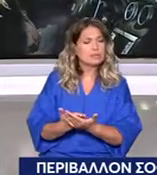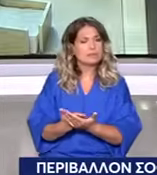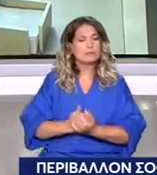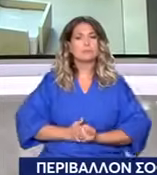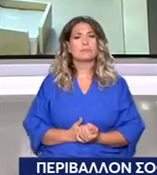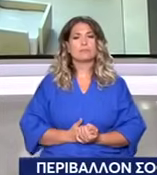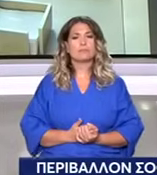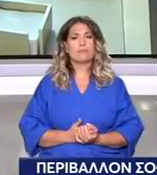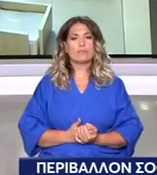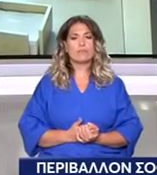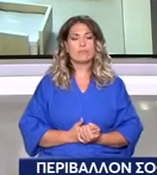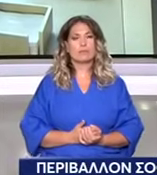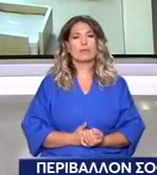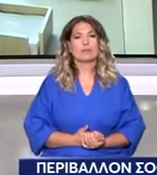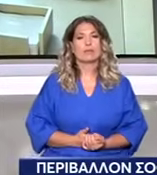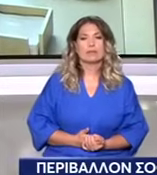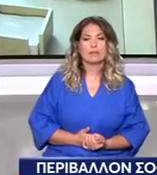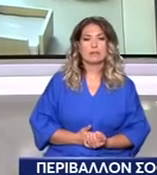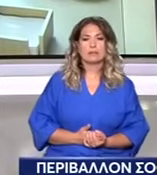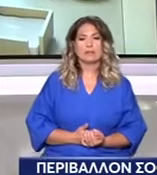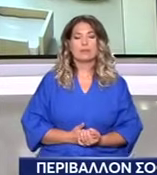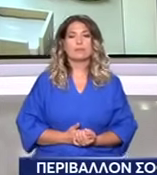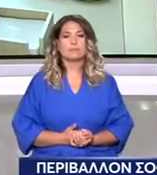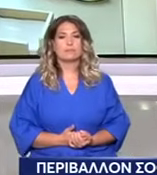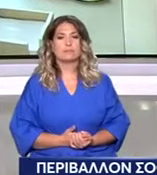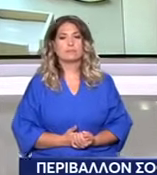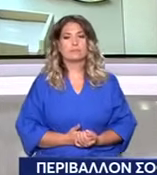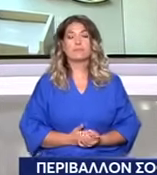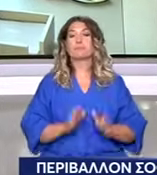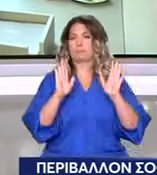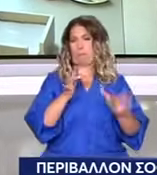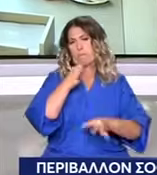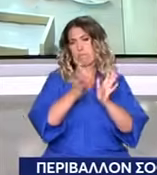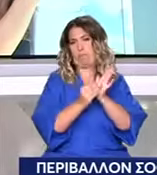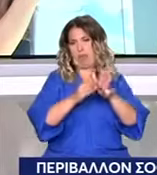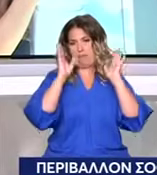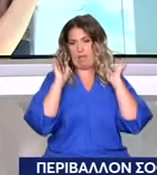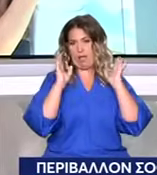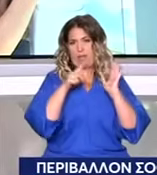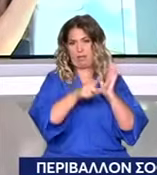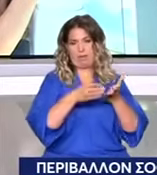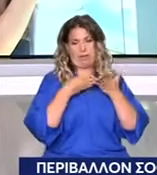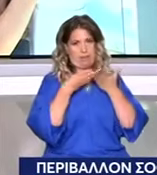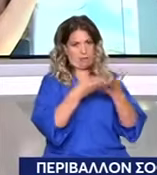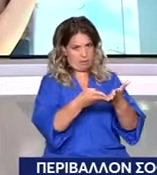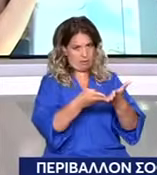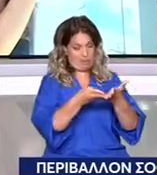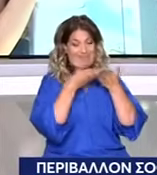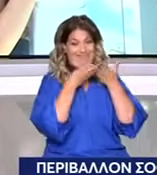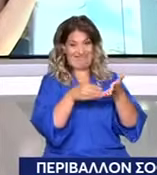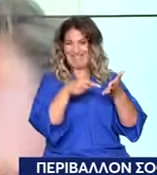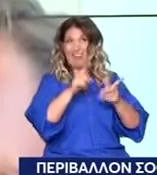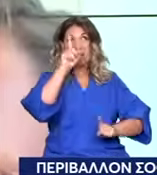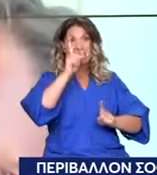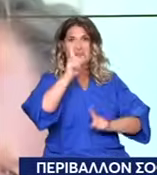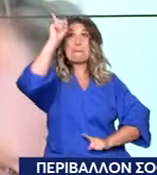Το πλοίο αυτό, τη Θαλαμίγο, η οποία θεωρείται υπαίτια για την πυρκαγιά στην Ύδρα, ναι, την κατέσχεσε το ελληνικό κράτος. Ναι. Ναι.